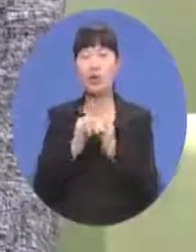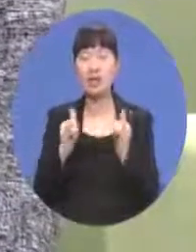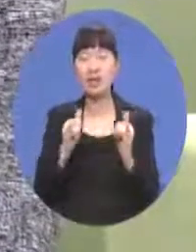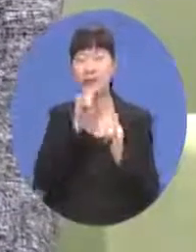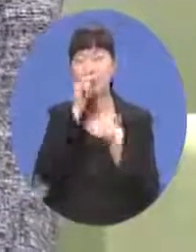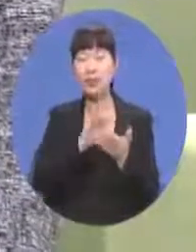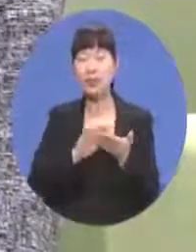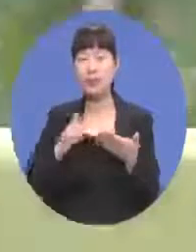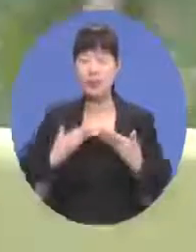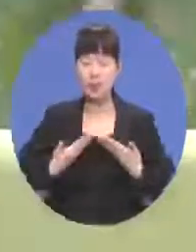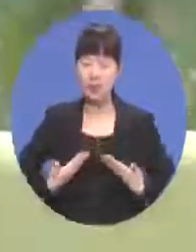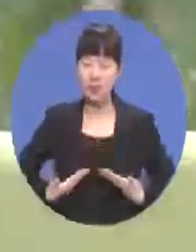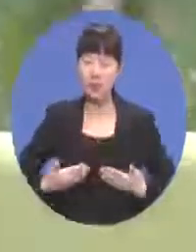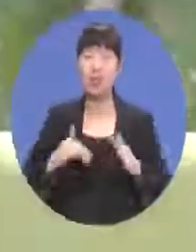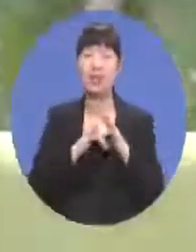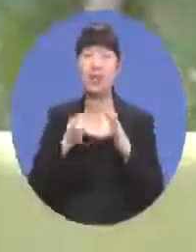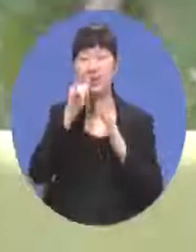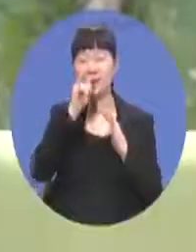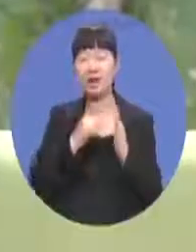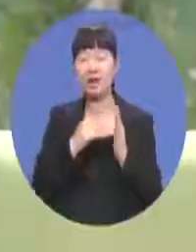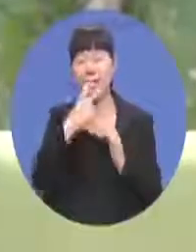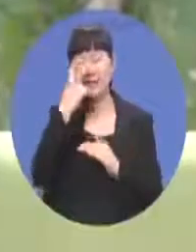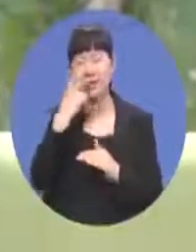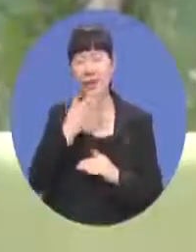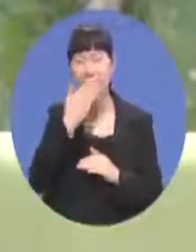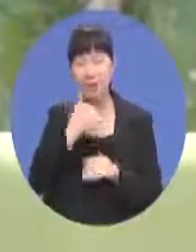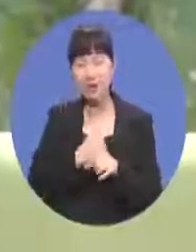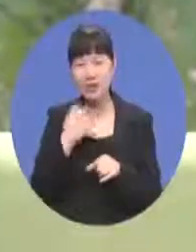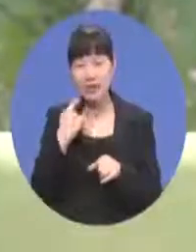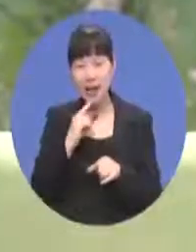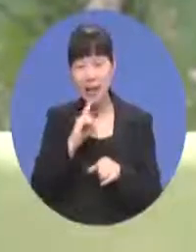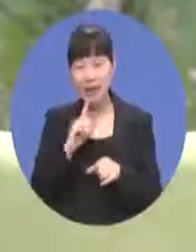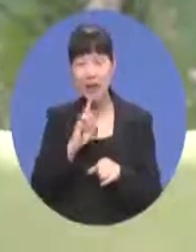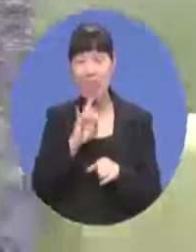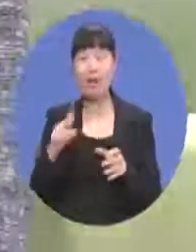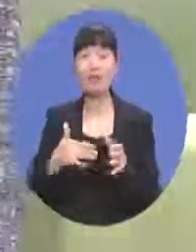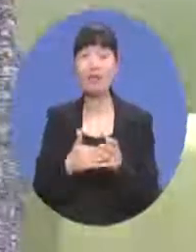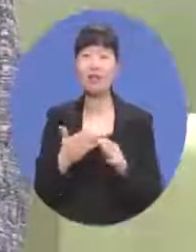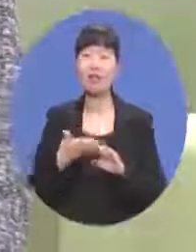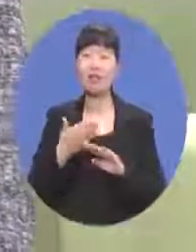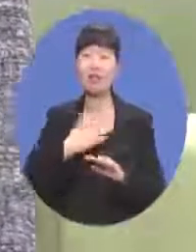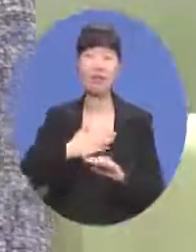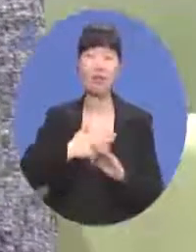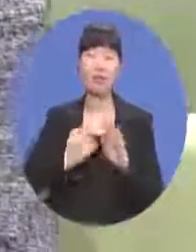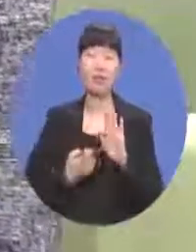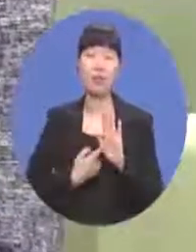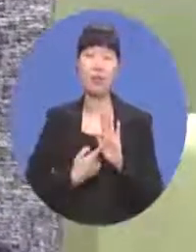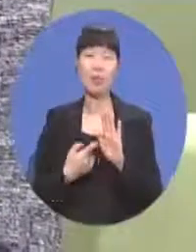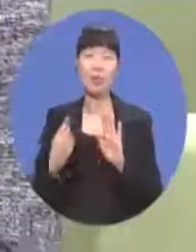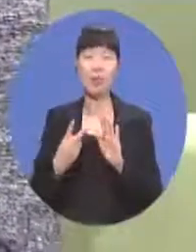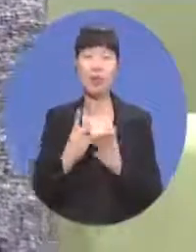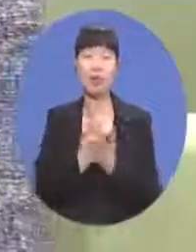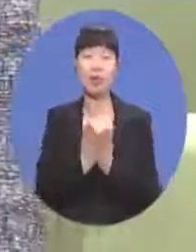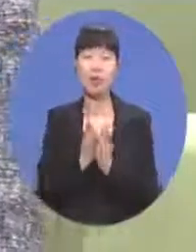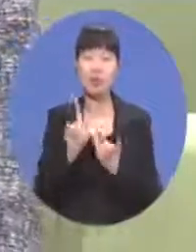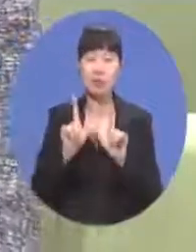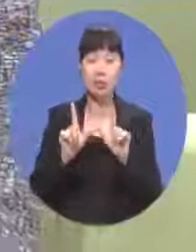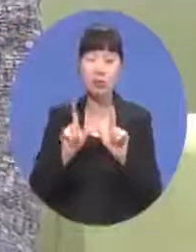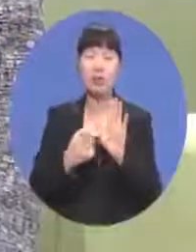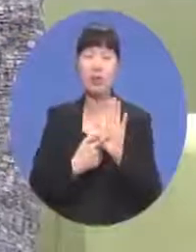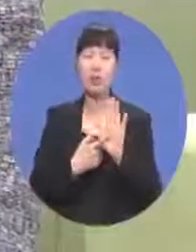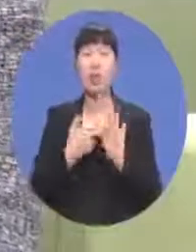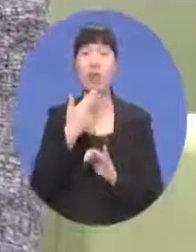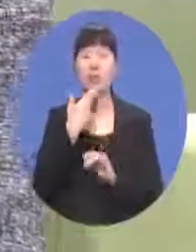계세요. 조용한 가족들이 있어요. 그렇죠. 그러니까 네. 뭐 자자 먹자 뭐 이런 얘기만 하게 되고 다른 감정 표현이나 뭐 이런 부분들은 거의 하지